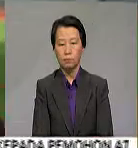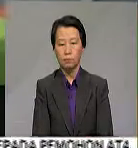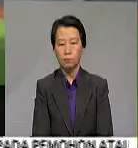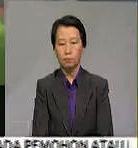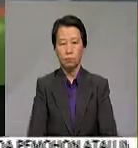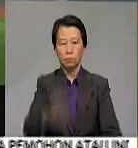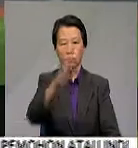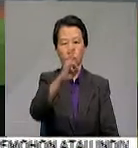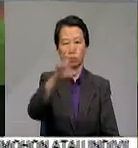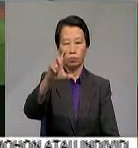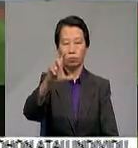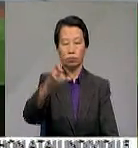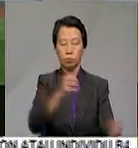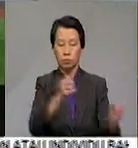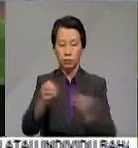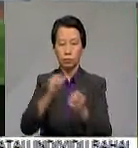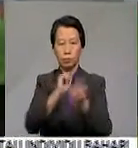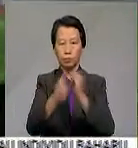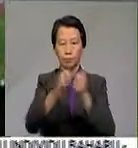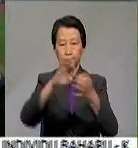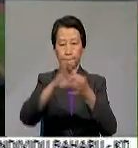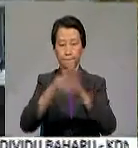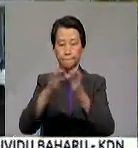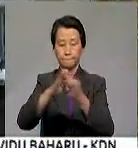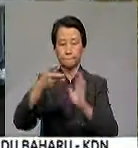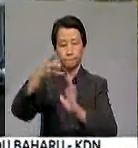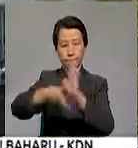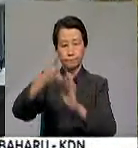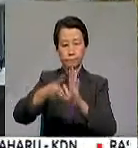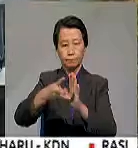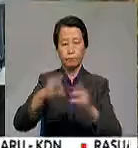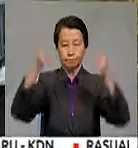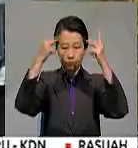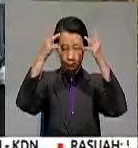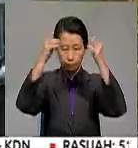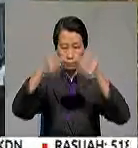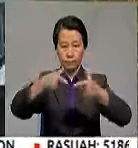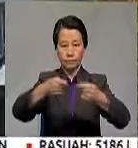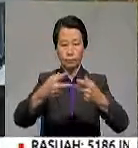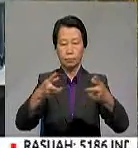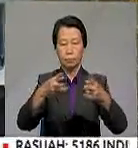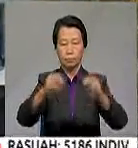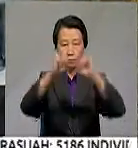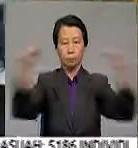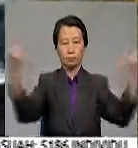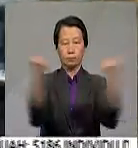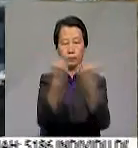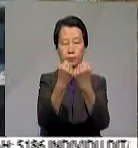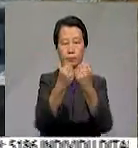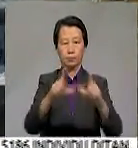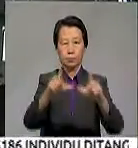Berbagai 7 bulan menjelang penganjuran Sukan Olimpik dan Paralimpik Tokyo 2020, Perdana Menteri Jepun Shinzo Abe merasmikan Stadium Nasional